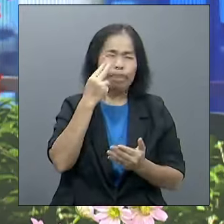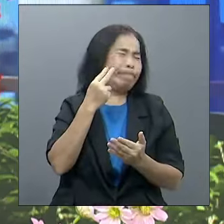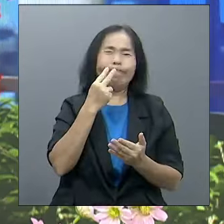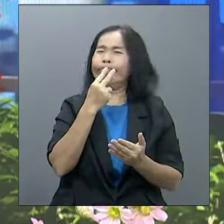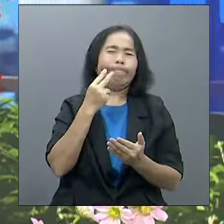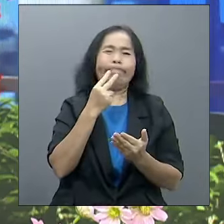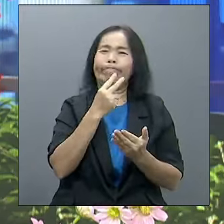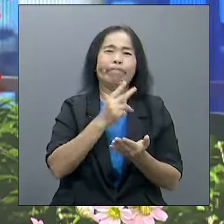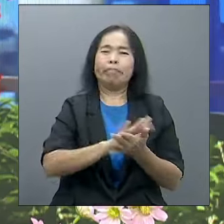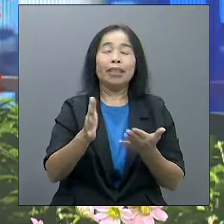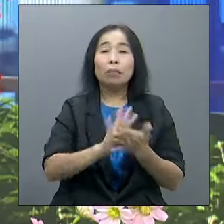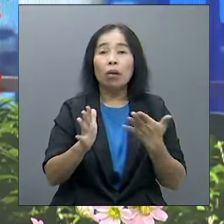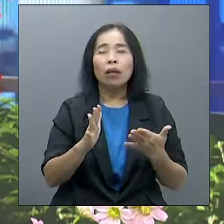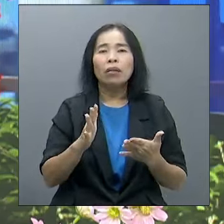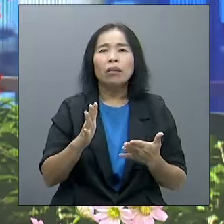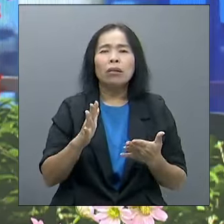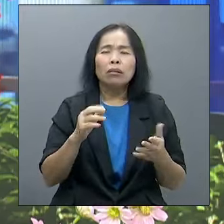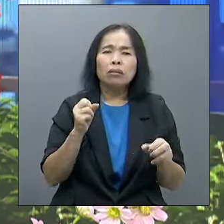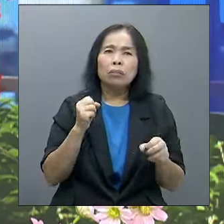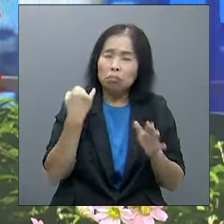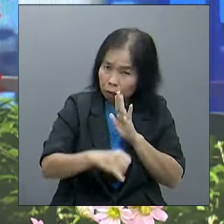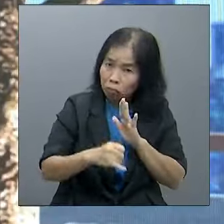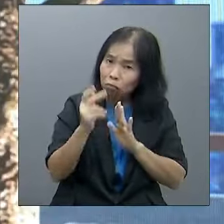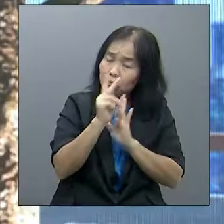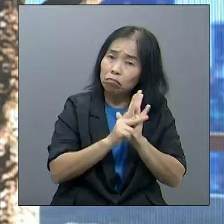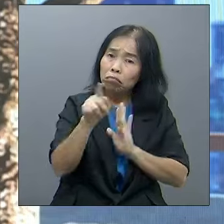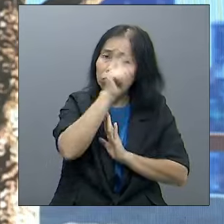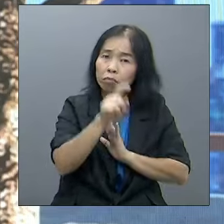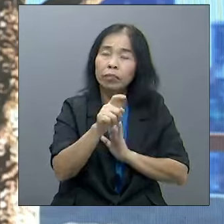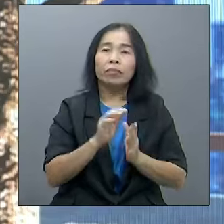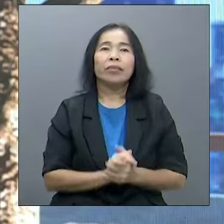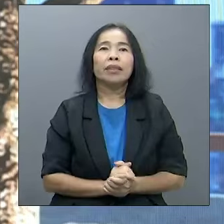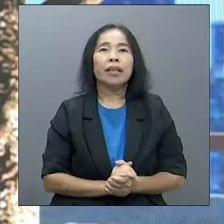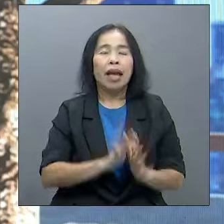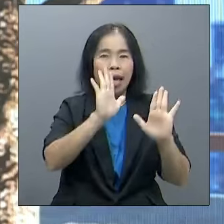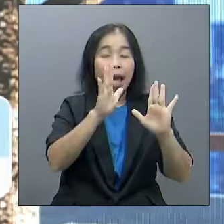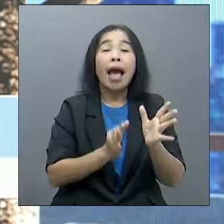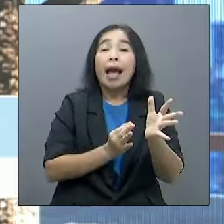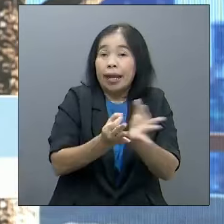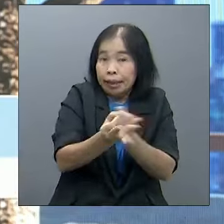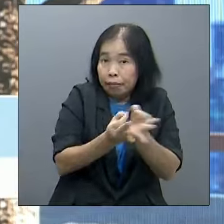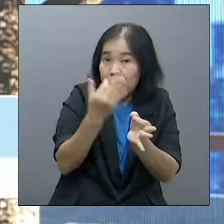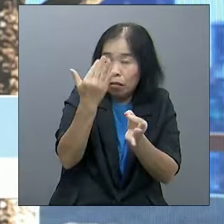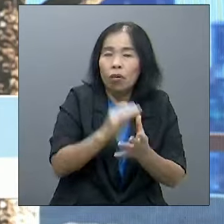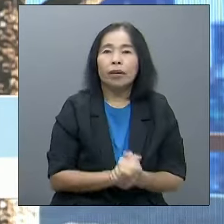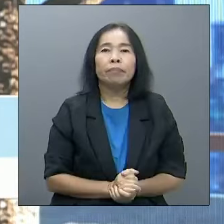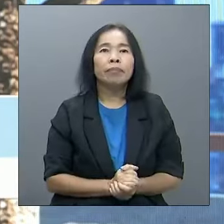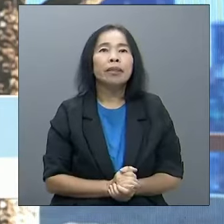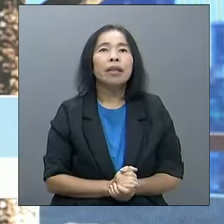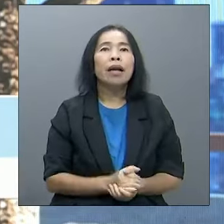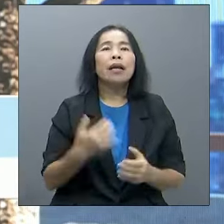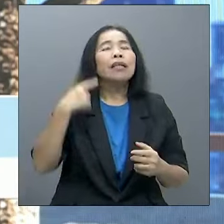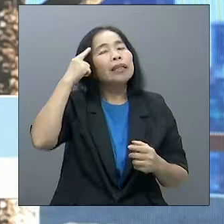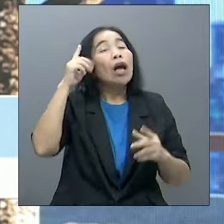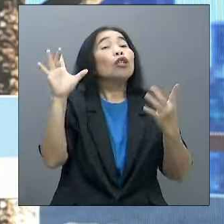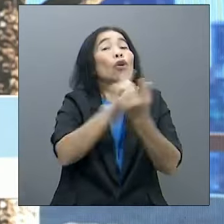รื่องนี้มันอยู่ในมาตราไหนหรือผิดกฎหมายอะไรไหมครับ คือต้องเข้าใจอย่างนี้ก่อนว่าในอดีตเนี่ยนะครับบางเรื่องเราอาจจะมองว่าเป็นเรื่องธรรมดาในสังคม